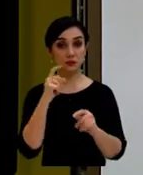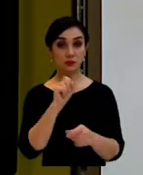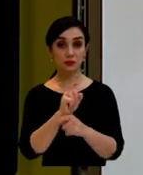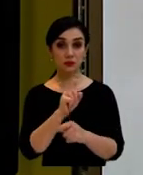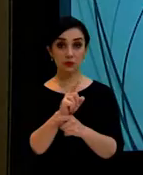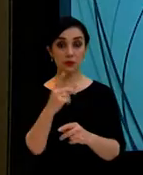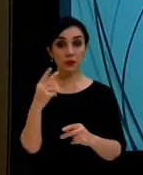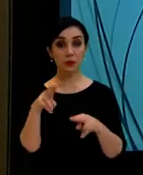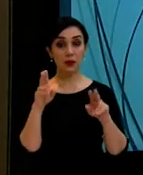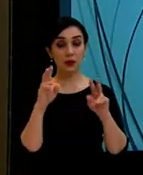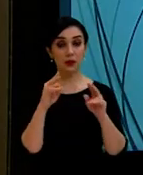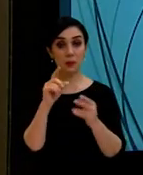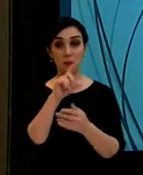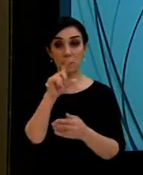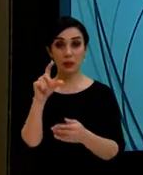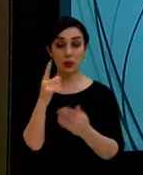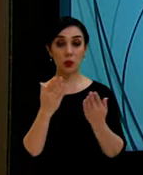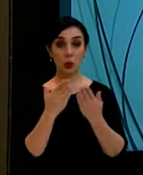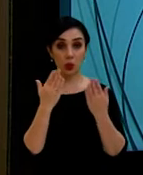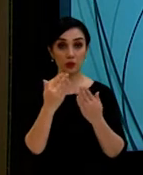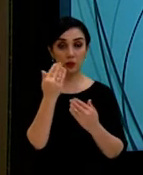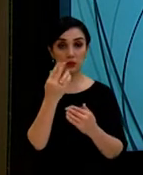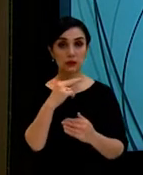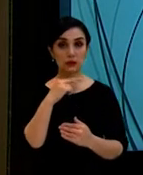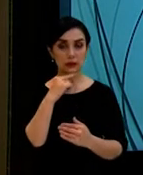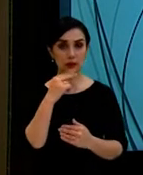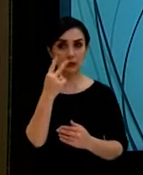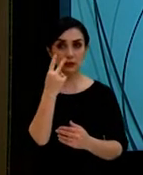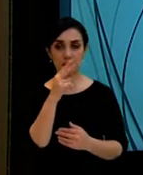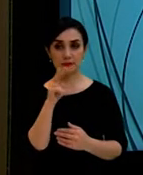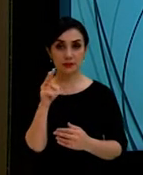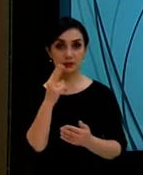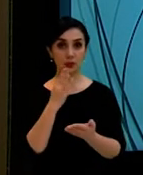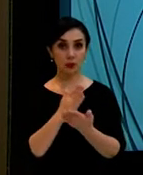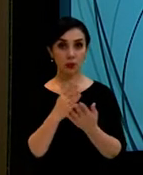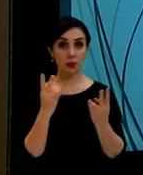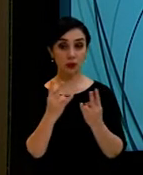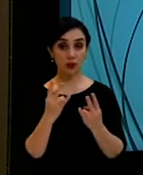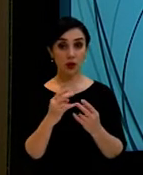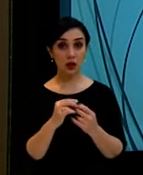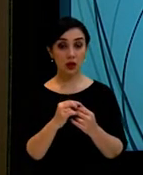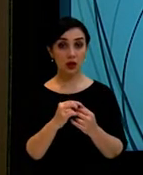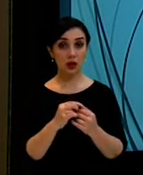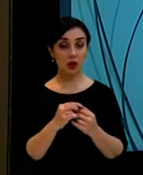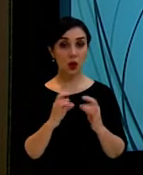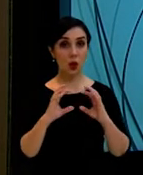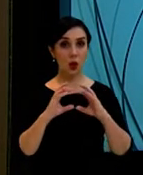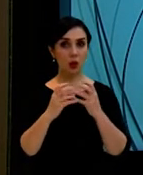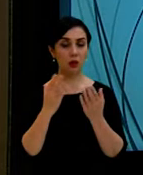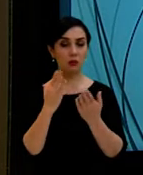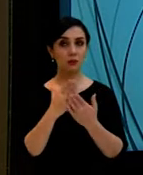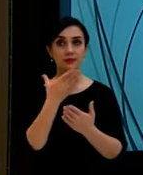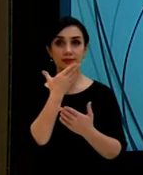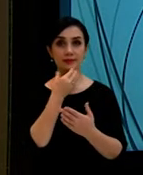topshiriq. Matnni o'qiyman, siz esa matnga diqqat bilan ko'z yugurtirib boring. Olam borgan sayin